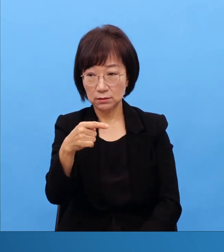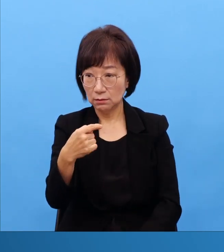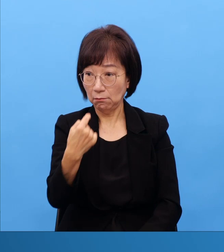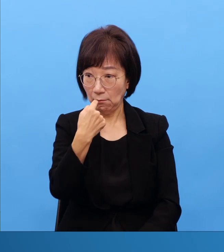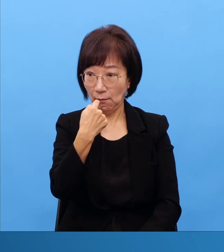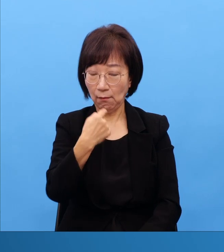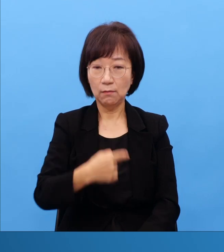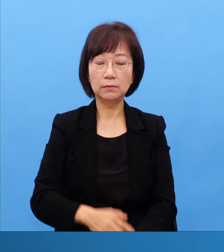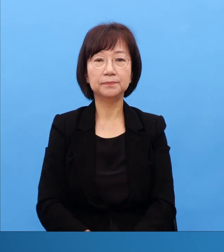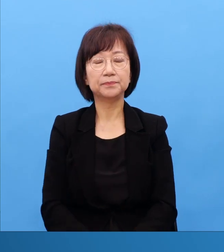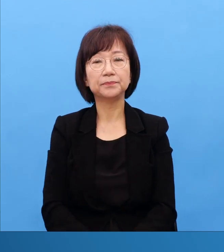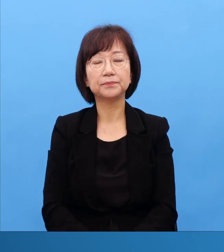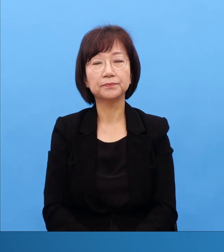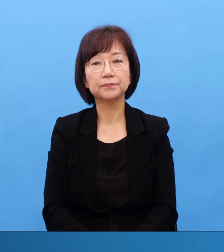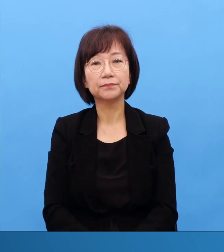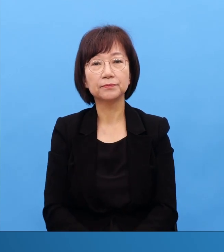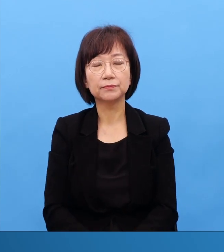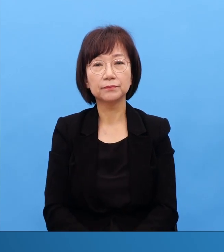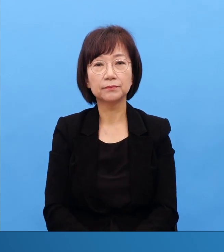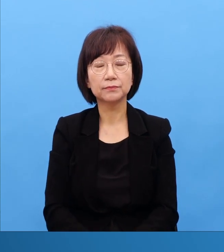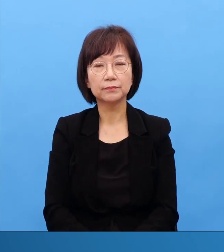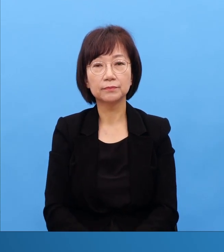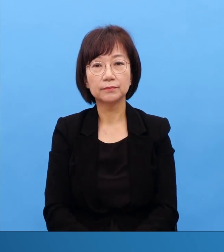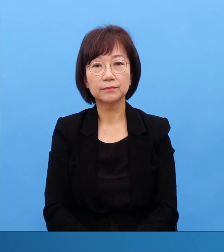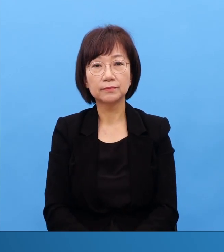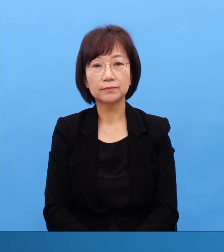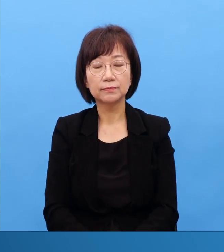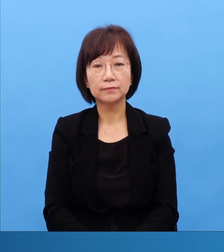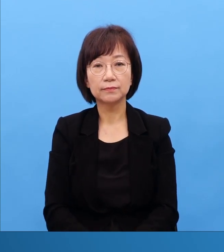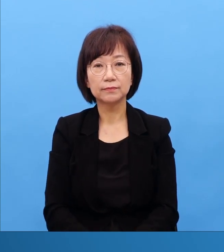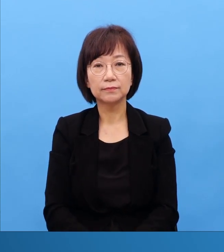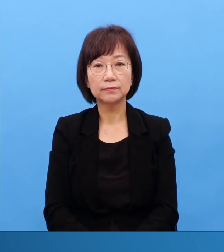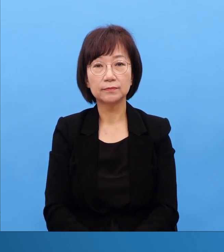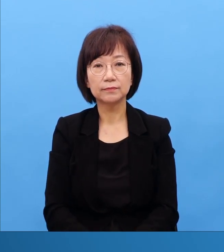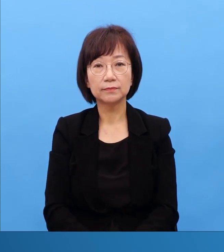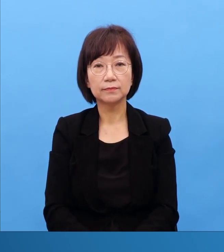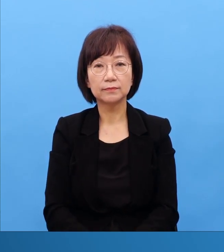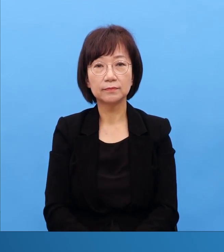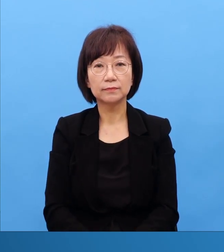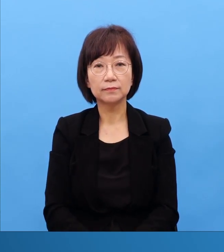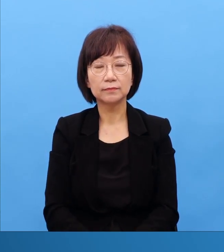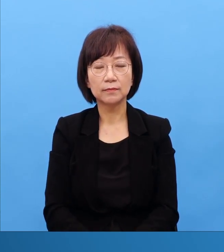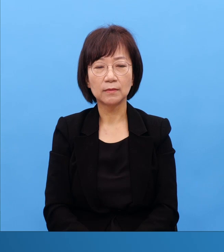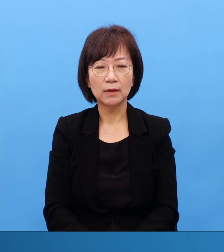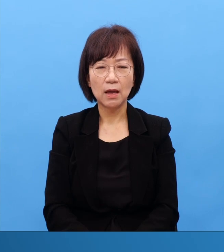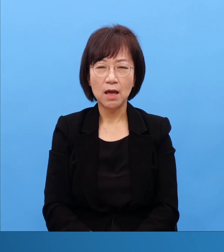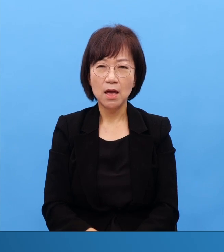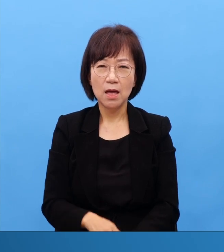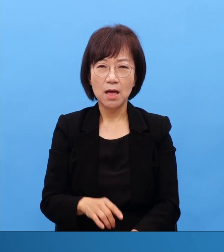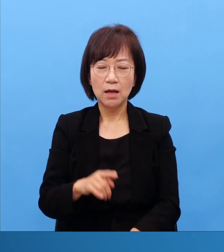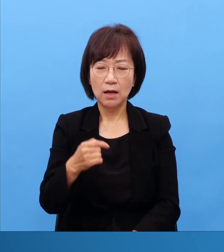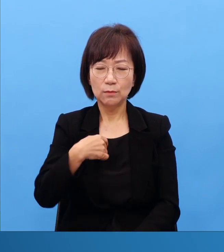your belongings and we discovered that you are a graduate student. 그런 등등 물어보는 겁니다.